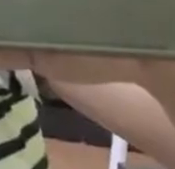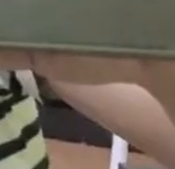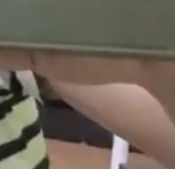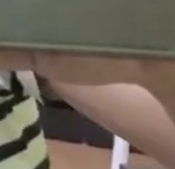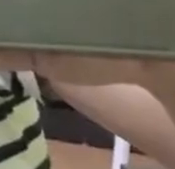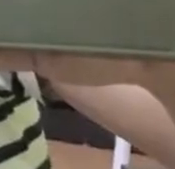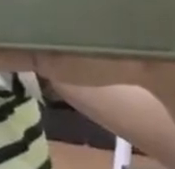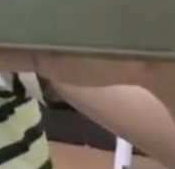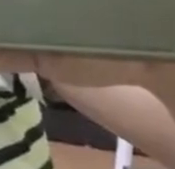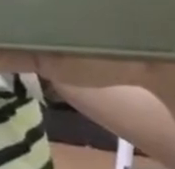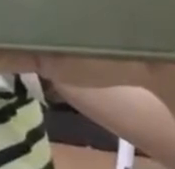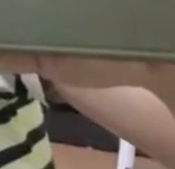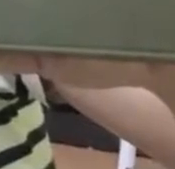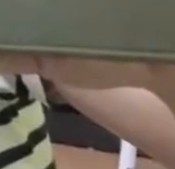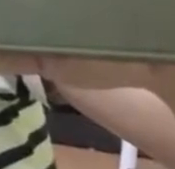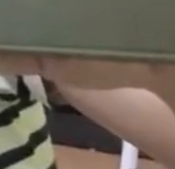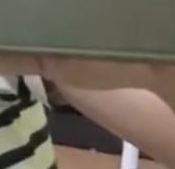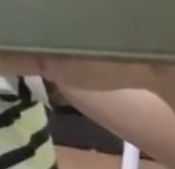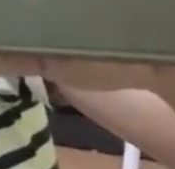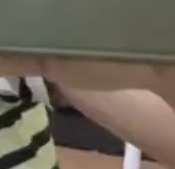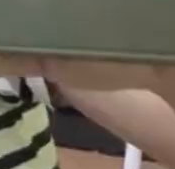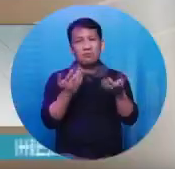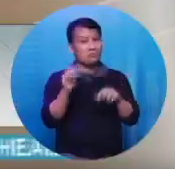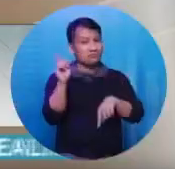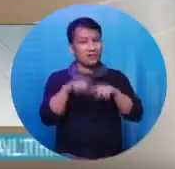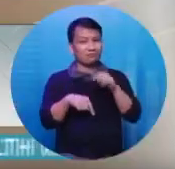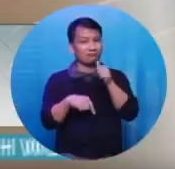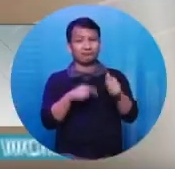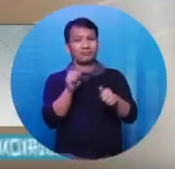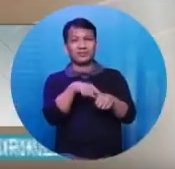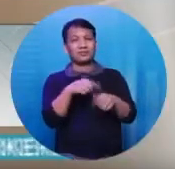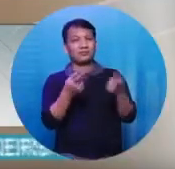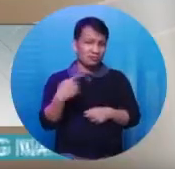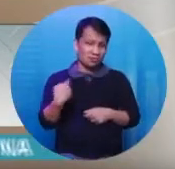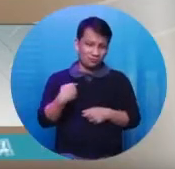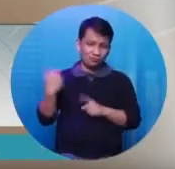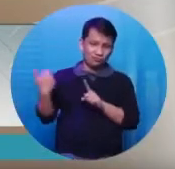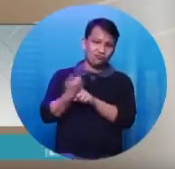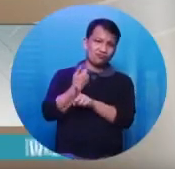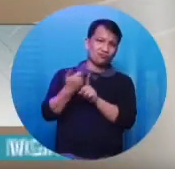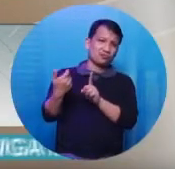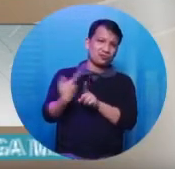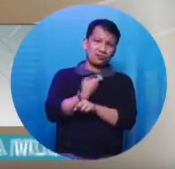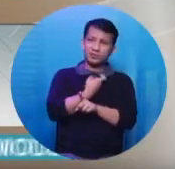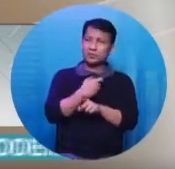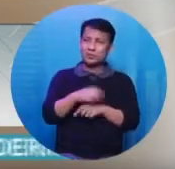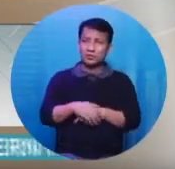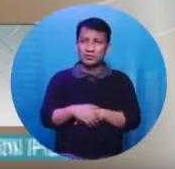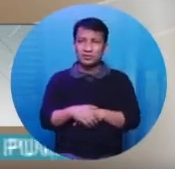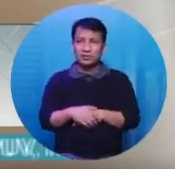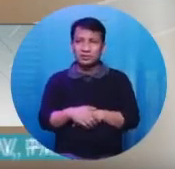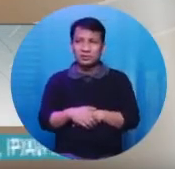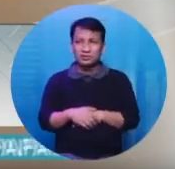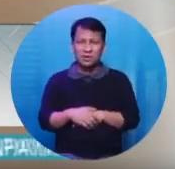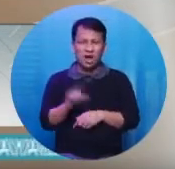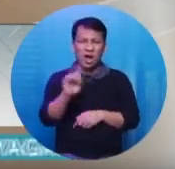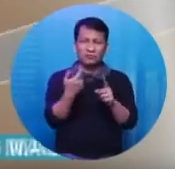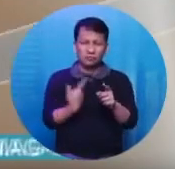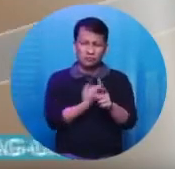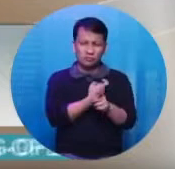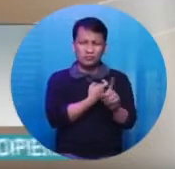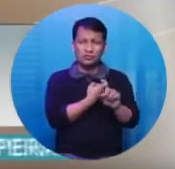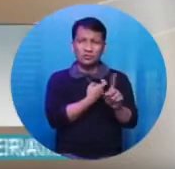po ako na may mangyari po sa amin. At kapag ayaw mong gawin yon? Sinaktan niya po ako. Anong klaseng pananakit po,